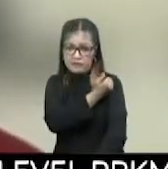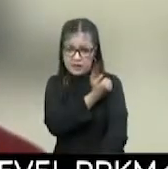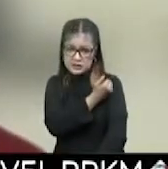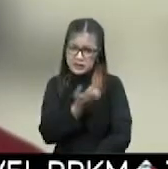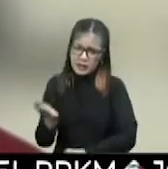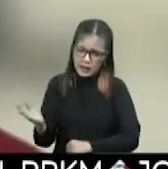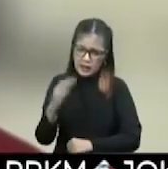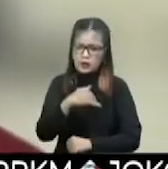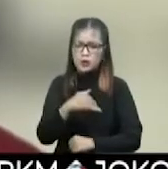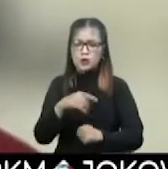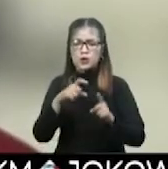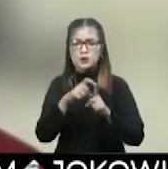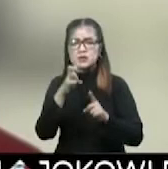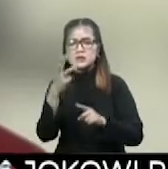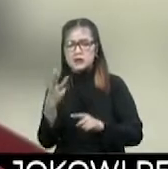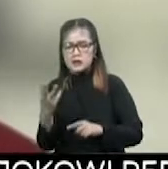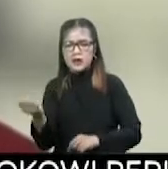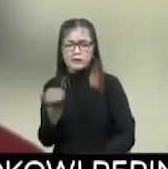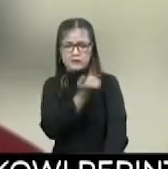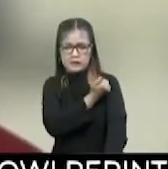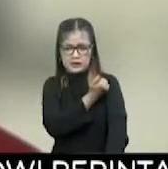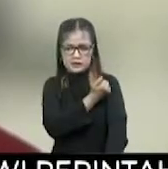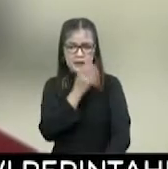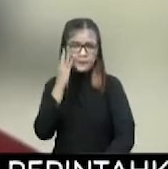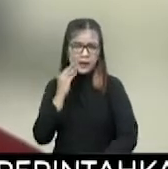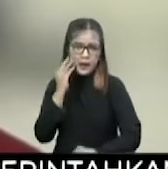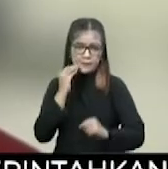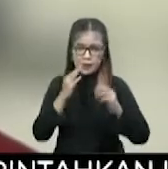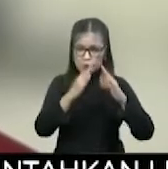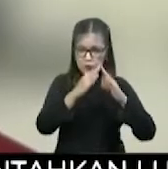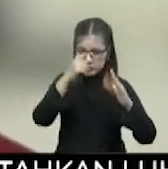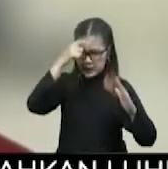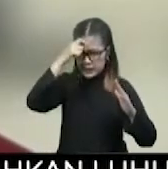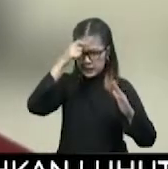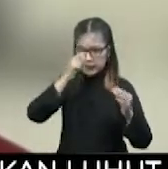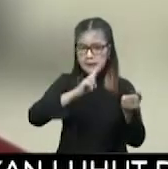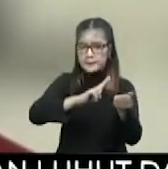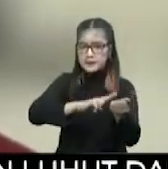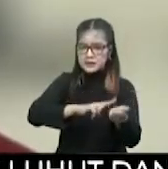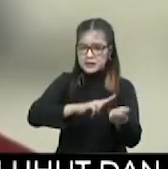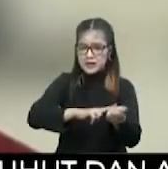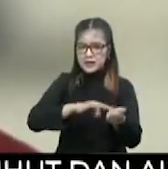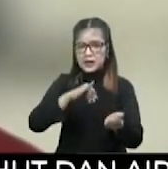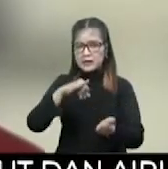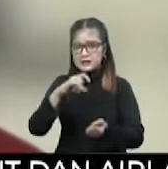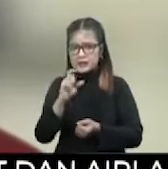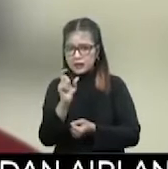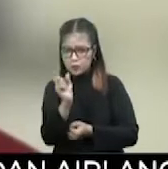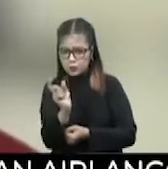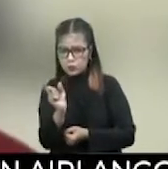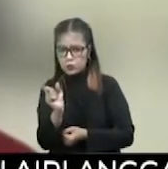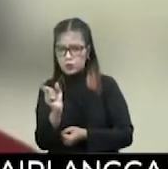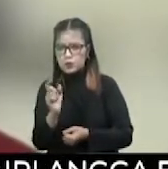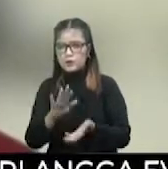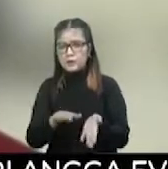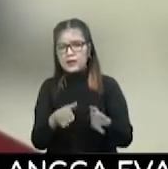booster, segera booster. Dari pengalaman kami di Rumah Sakit Persahabatan, pasien-pasien kami yang di ICU dan kemudian akhirnya meninggal